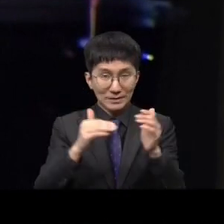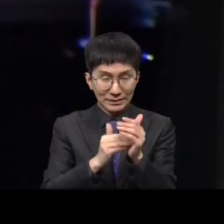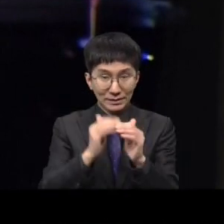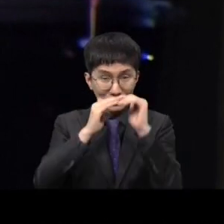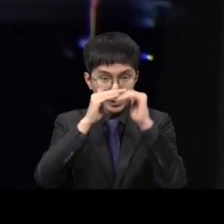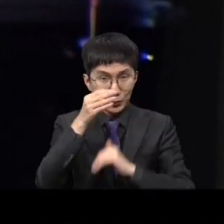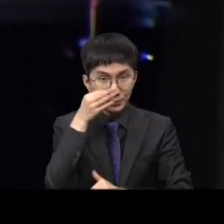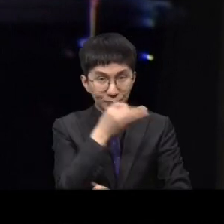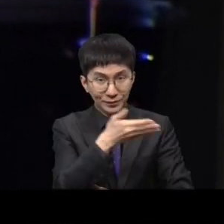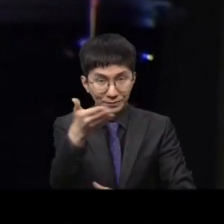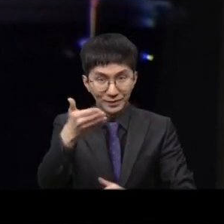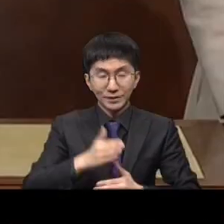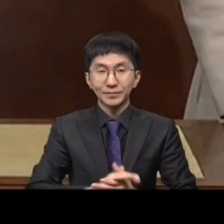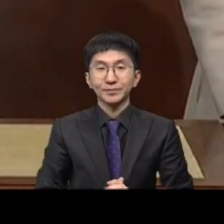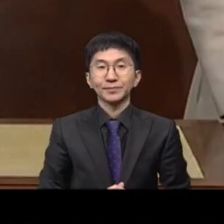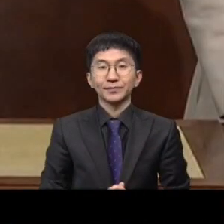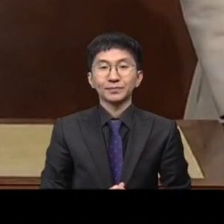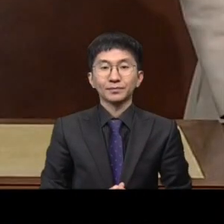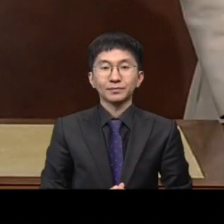들어보시죠.